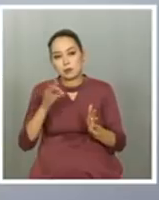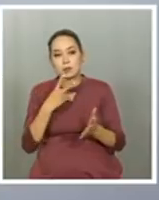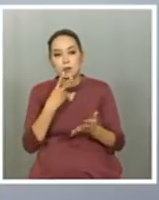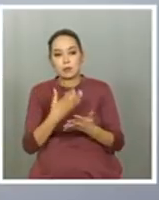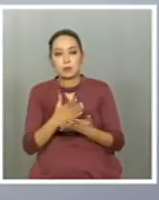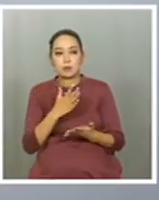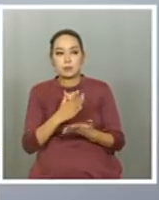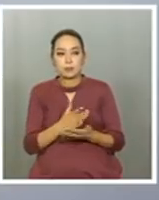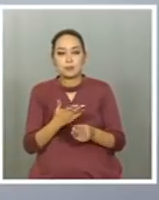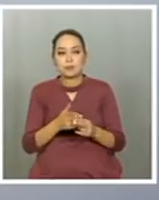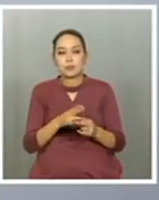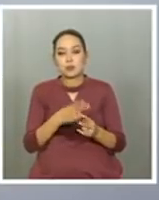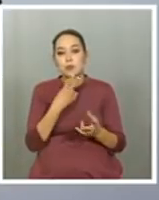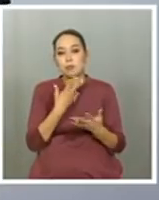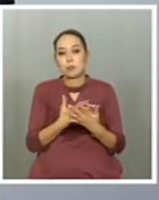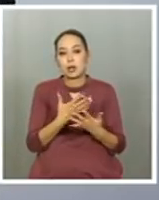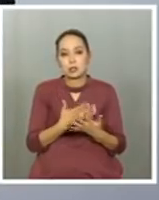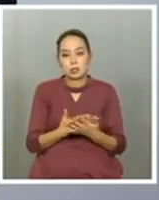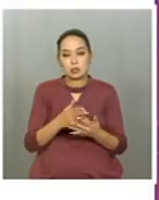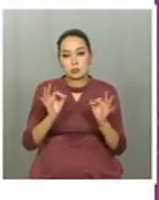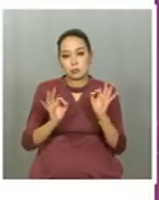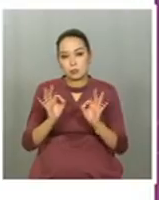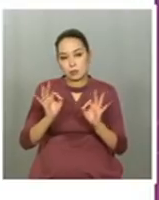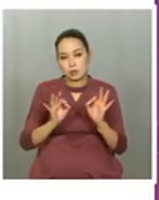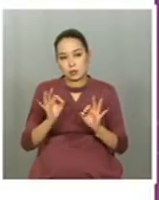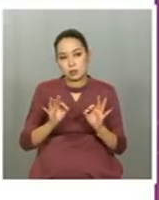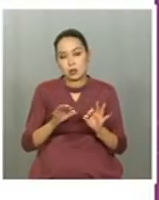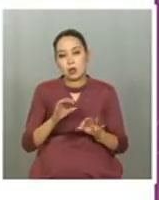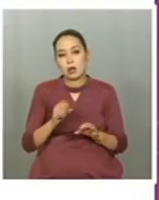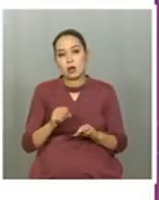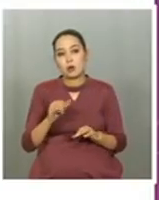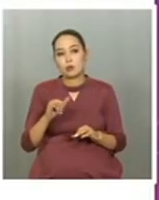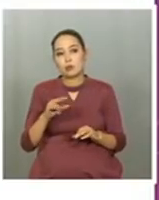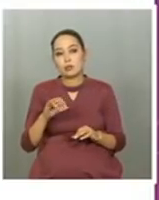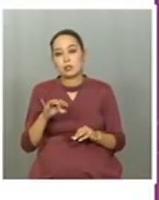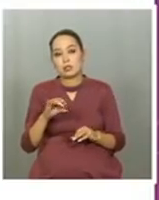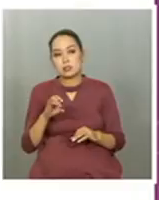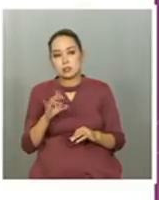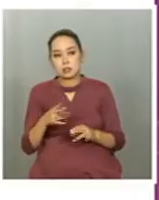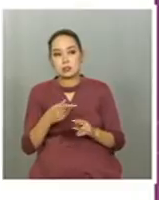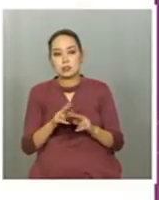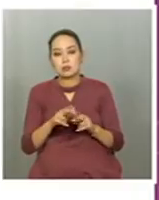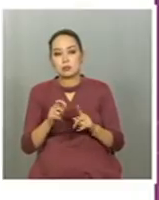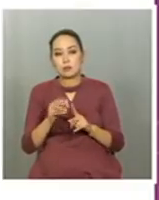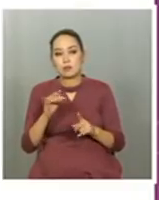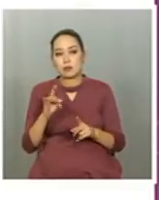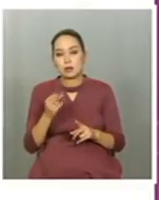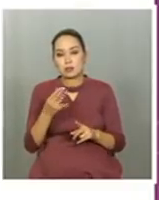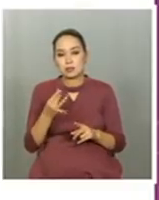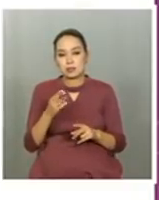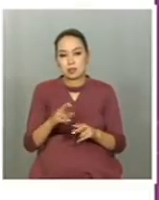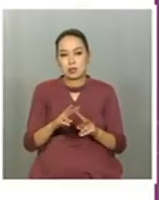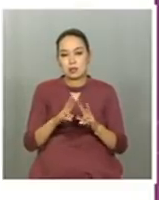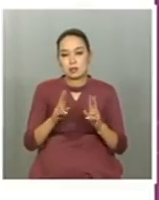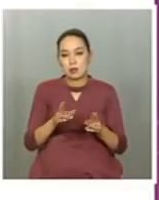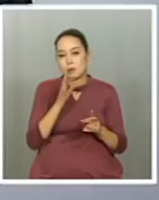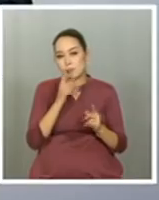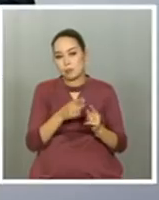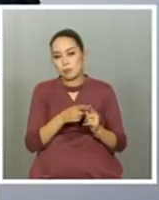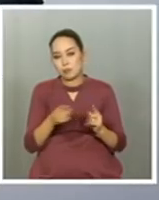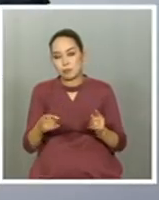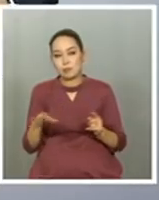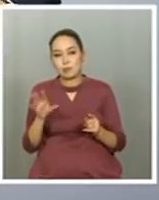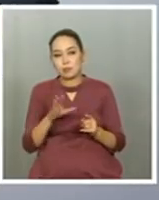олар көрсеткіштік болып келеді. Ал енді үдерістік дегеніміз ол процесс сөзімен байланысты, яғни белгілі бір уақыт аралығында